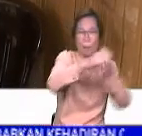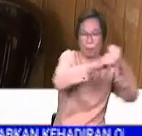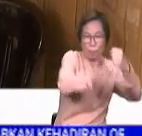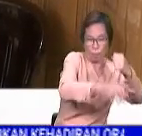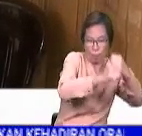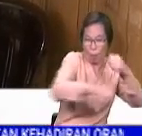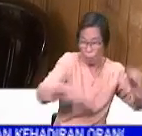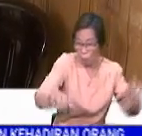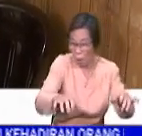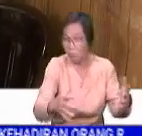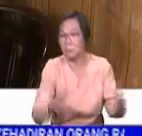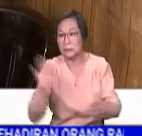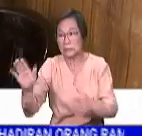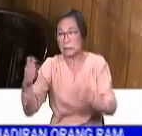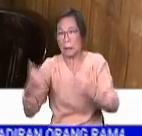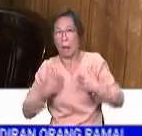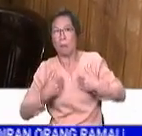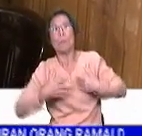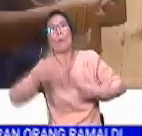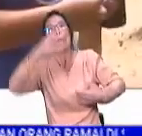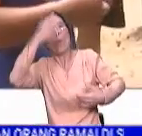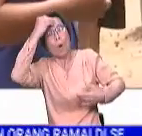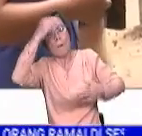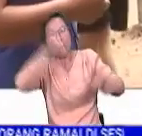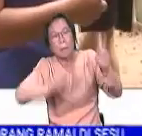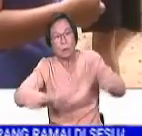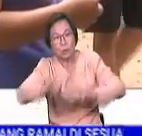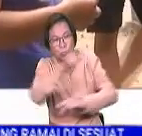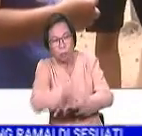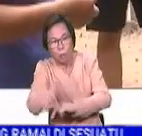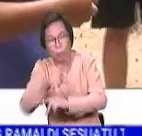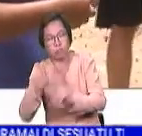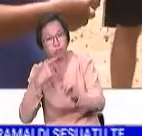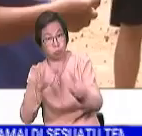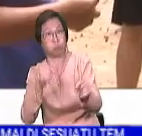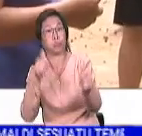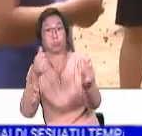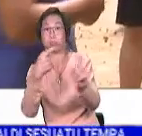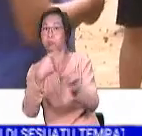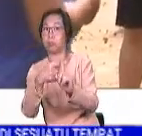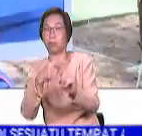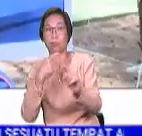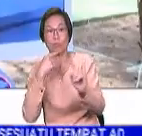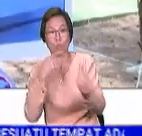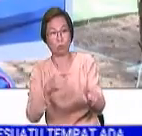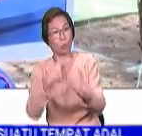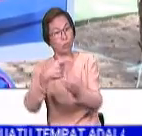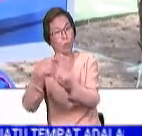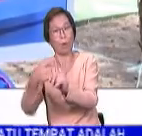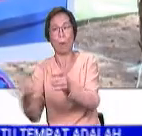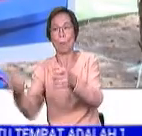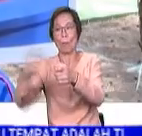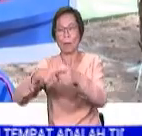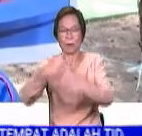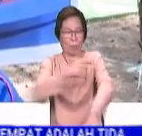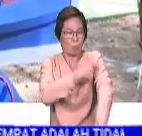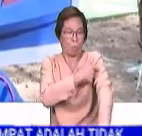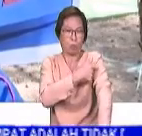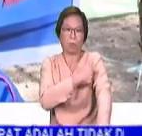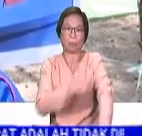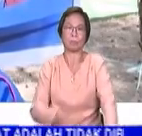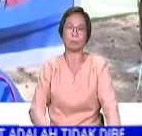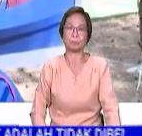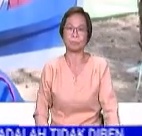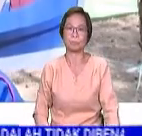promosi yang dijalankan pihaknya mendapati penduduk di daerah ini memberi respon baik mengenai vaksinasi sambutan